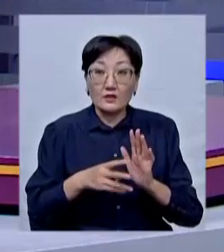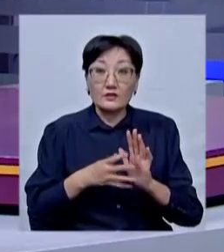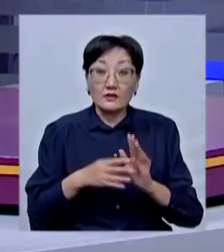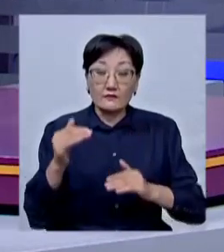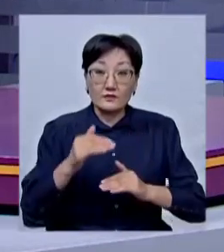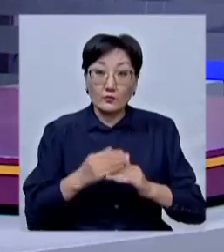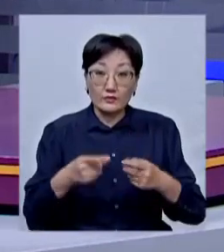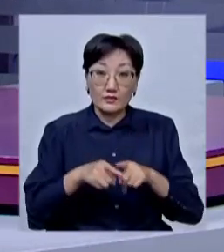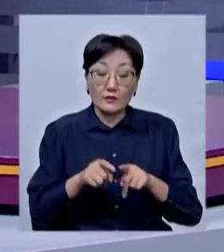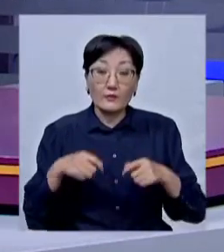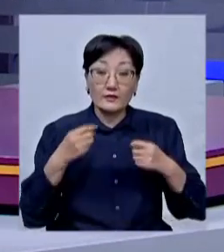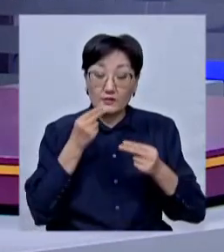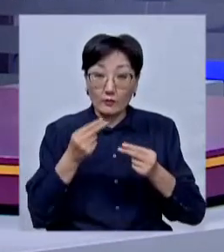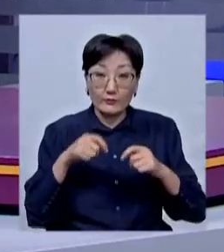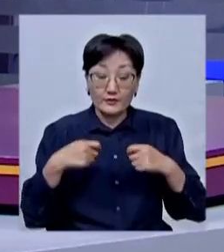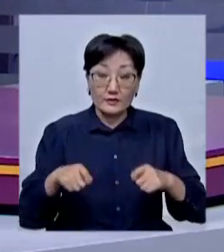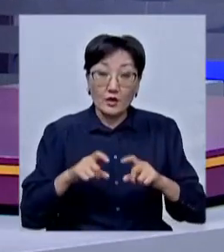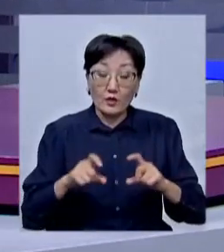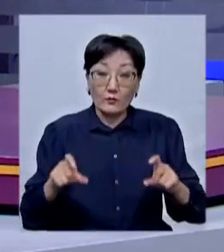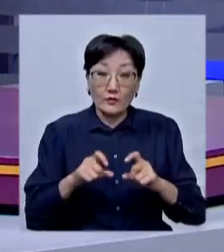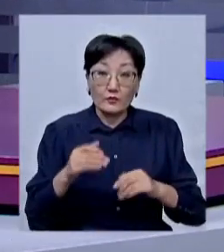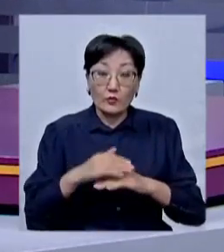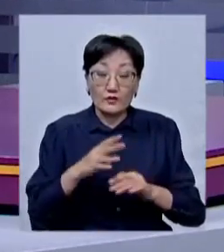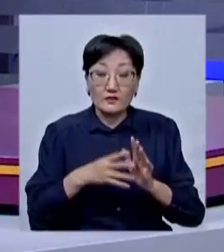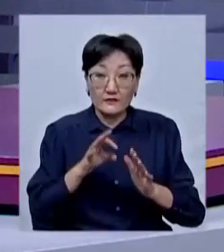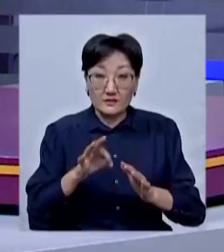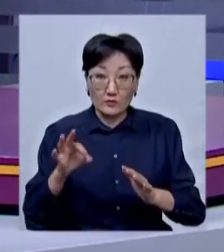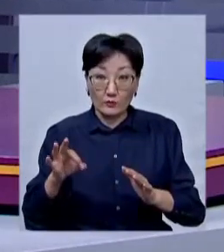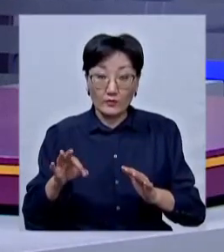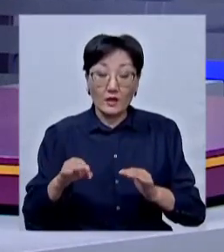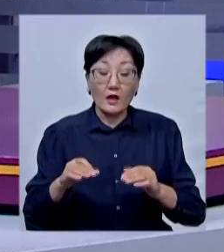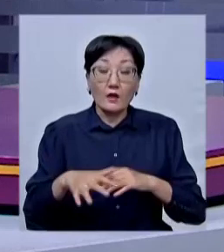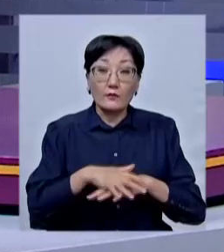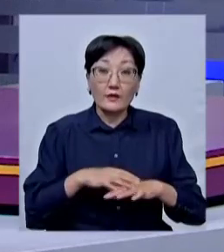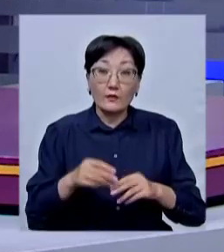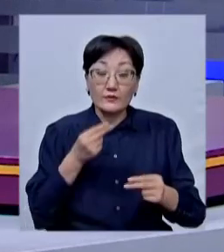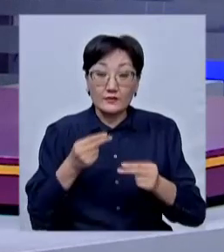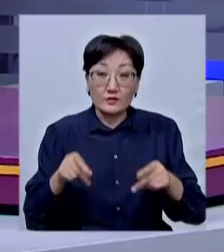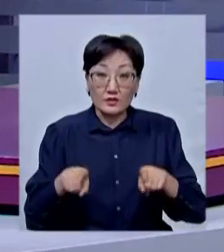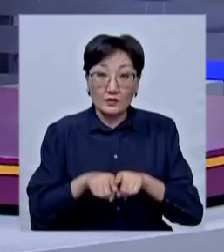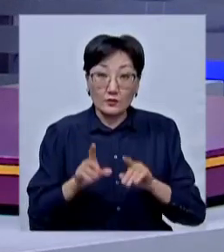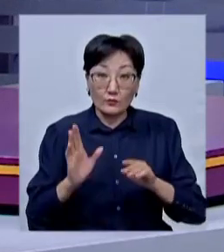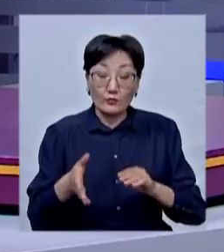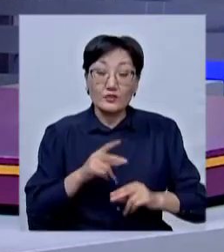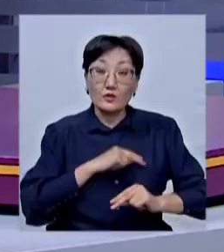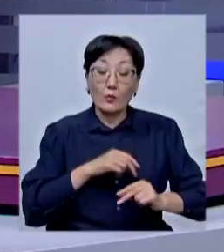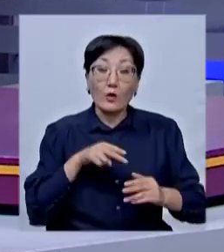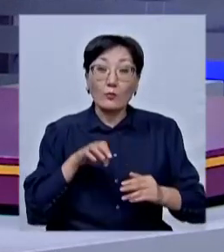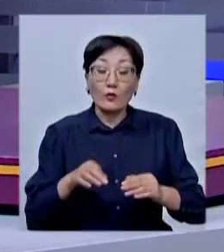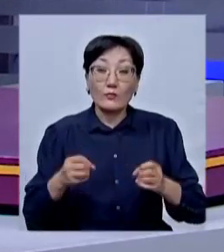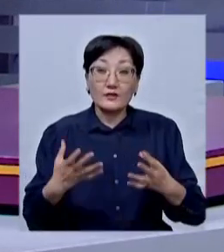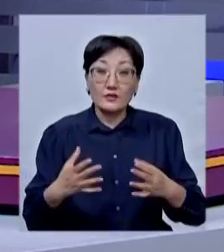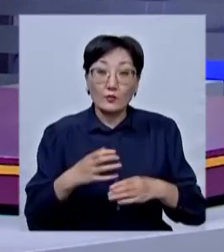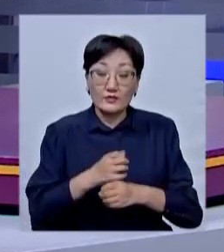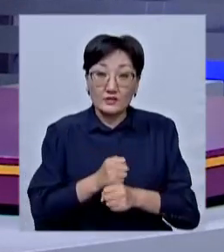до 9 вечера, также продовольственных магазинов до 9 вечера. И объекты общественного питания также будут работать по упрощенному